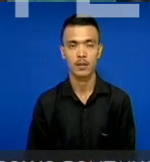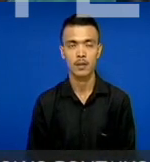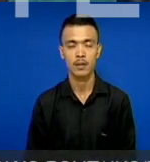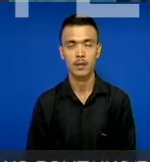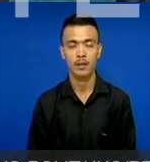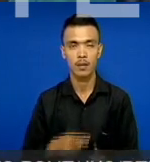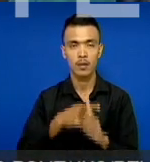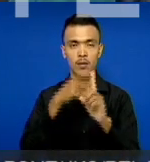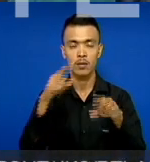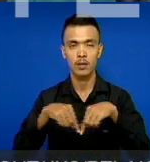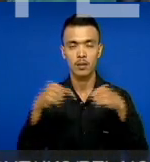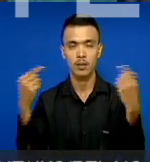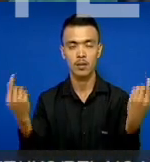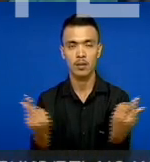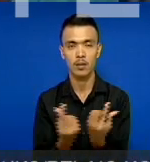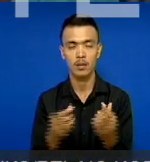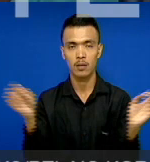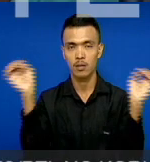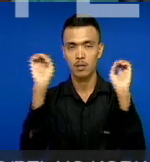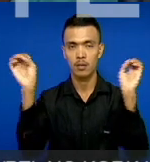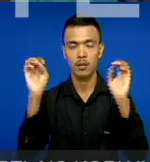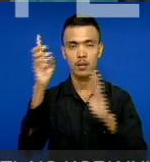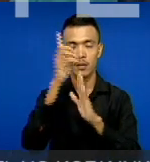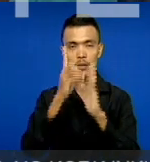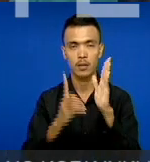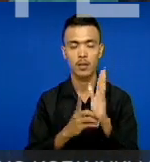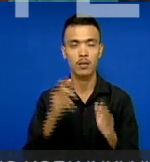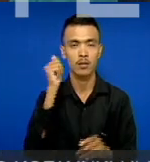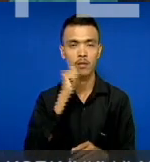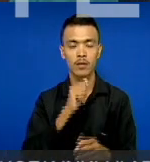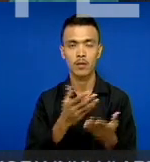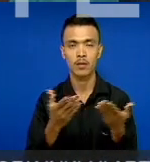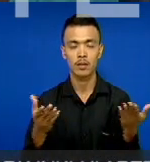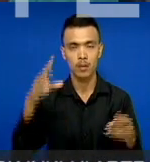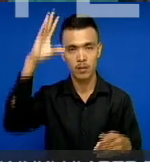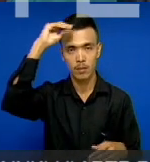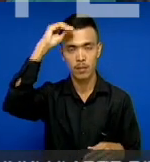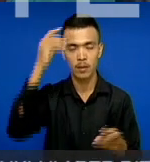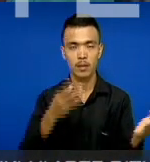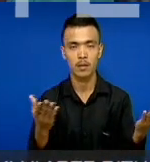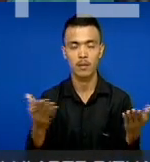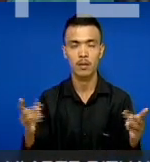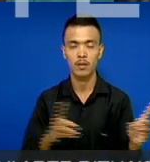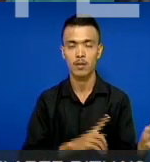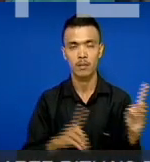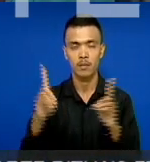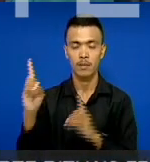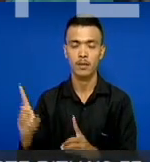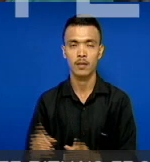usi organisasi serasi laya darus kata CCV atau hira mana hira mak treino ya ya ya fatinnya ni terus